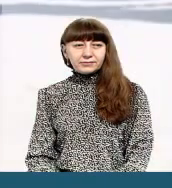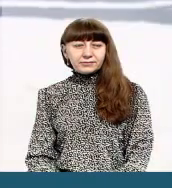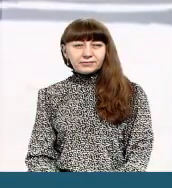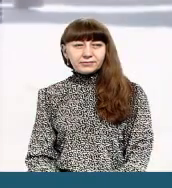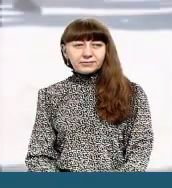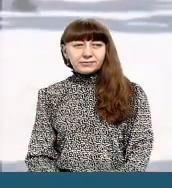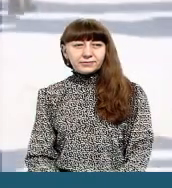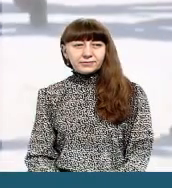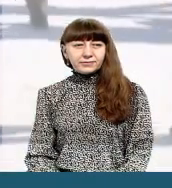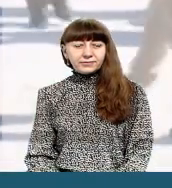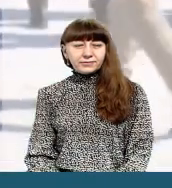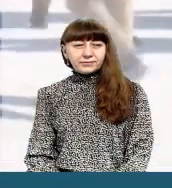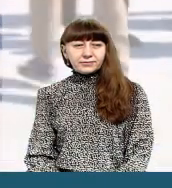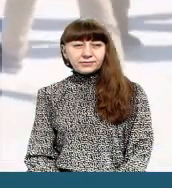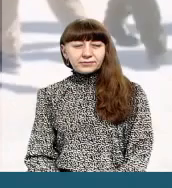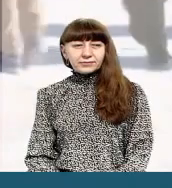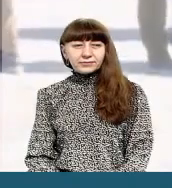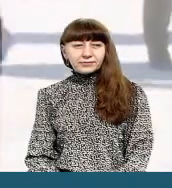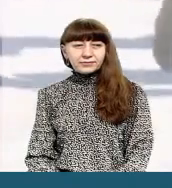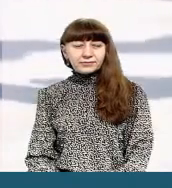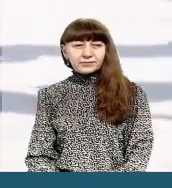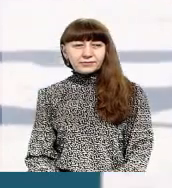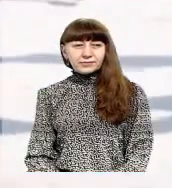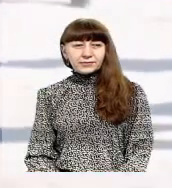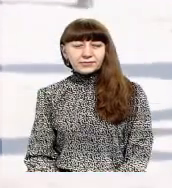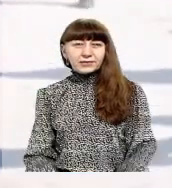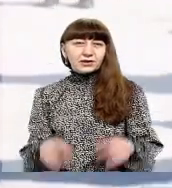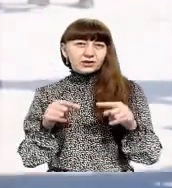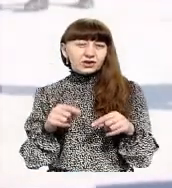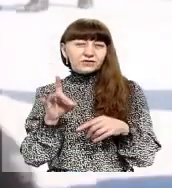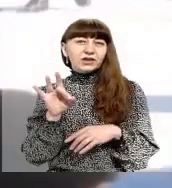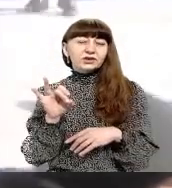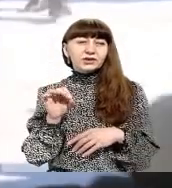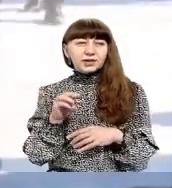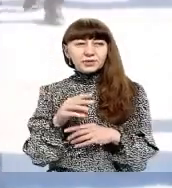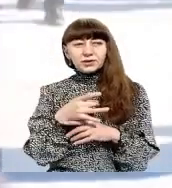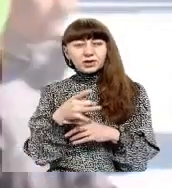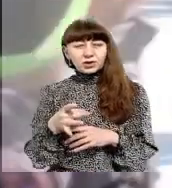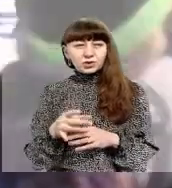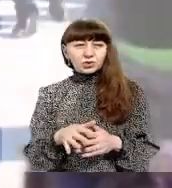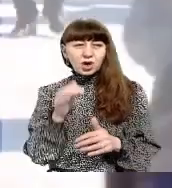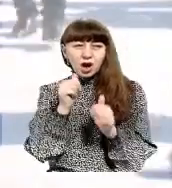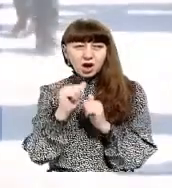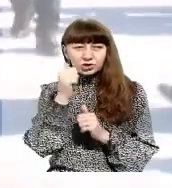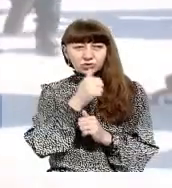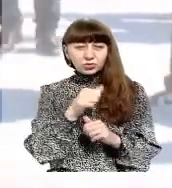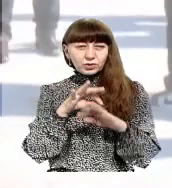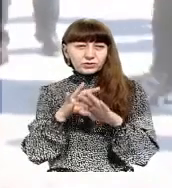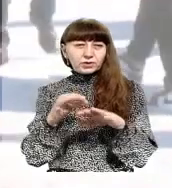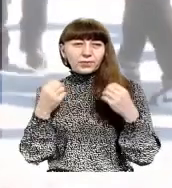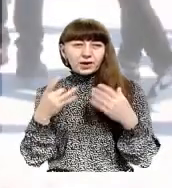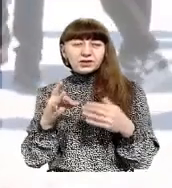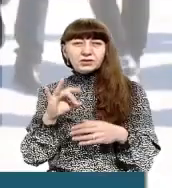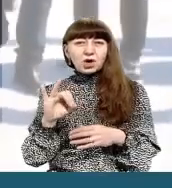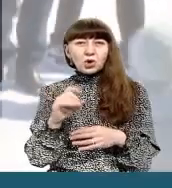Бізде жалпы Алтынсарин ауданында Наурыз өте жақсы деңгейде өтеді деп айта аламын халық ретінде. Енді